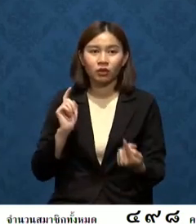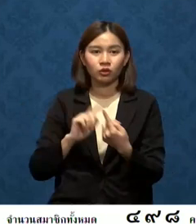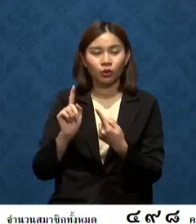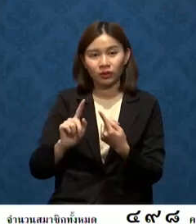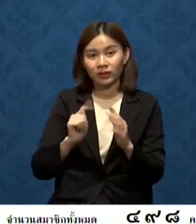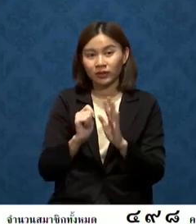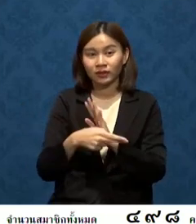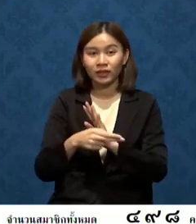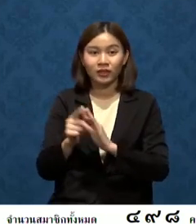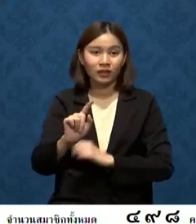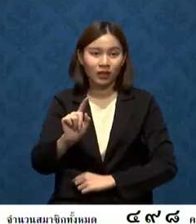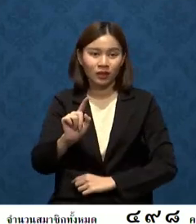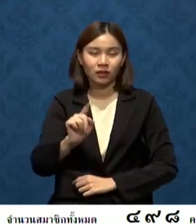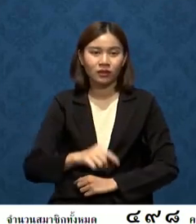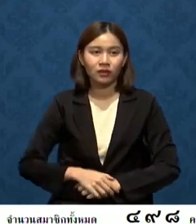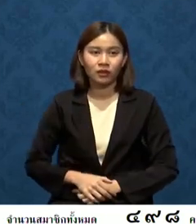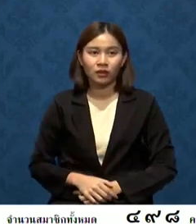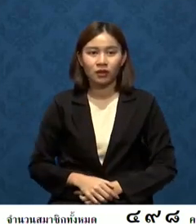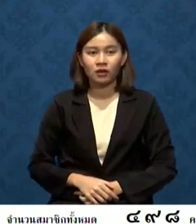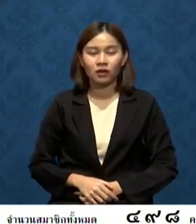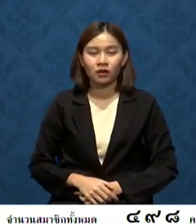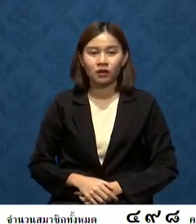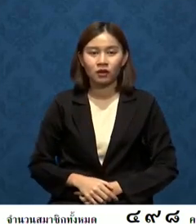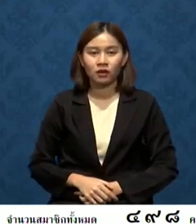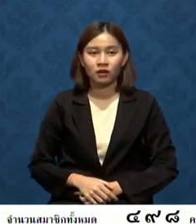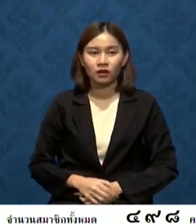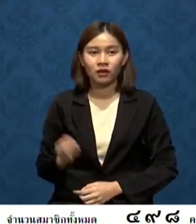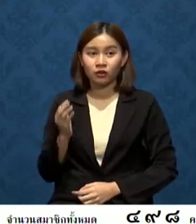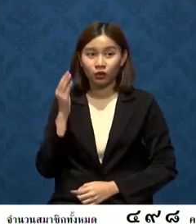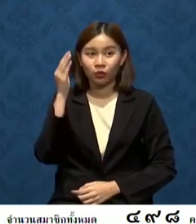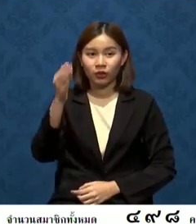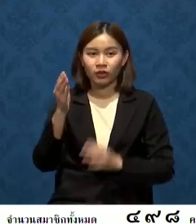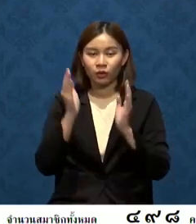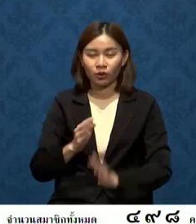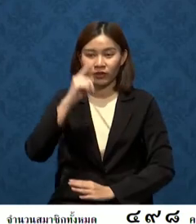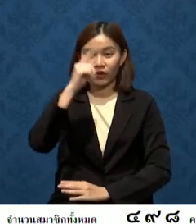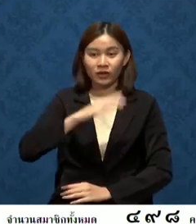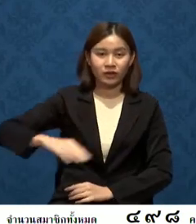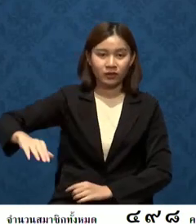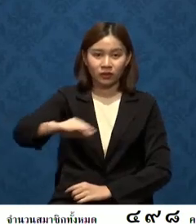ทฤษฎีว่าต่อไปนี้คนไทยทุกคน